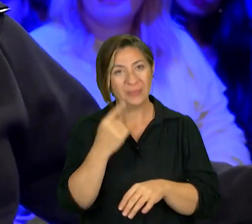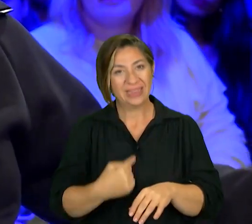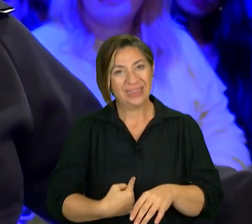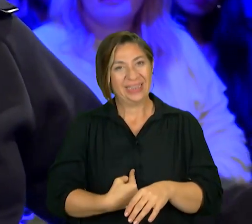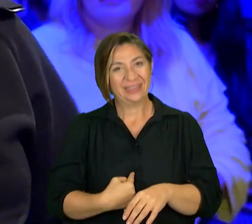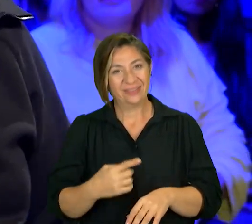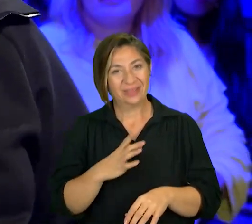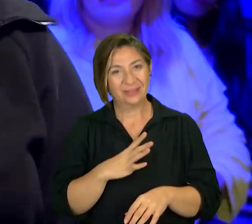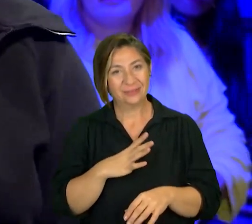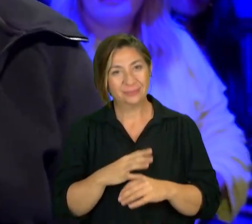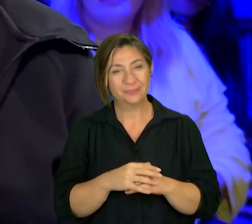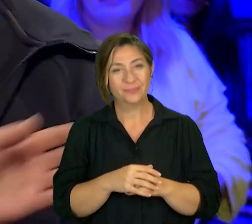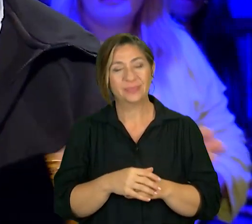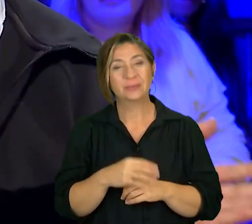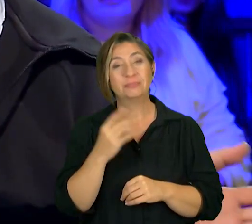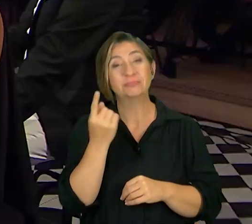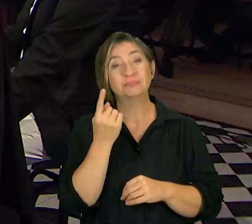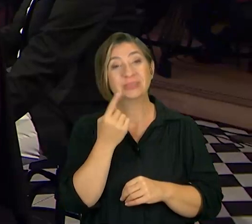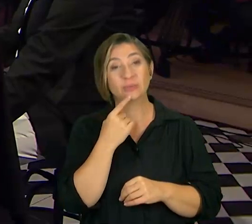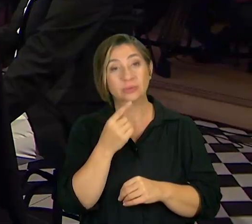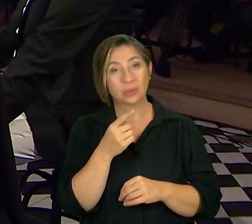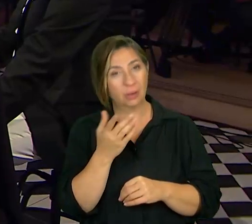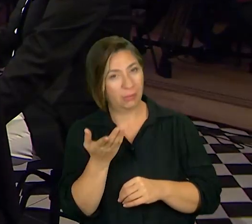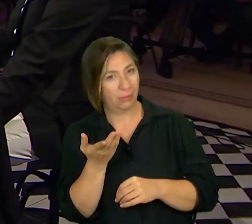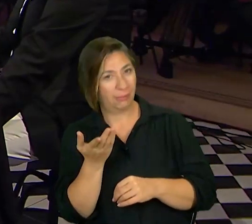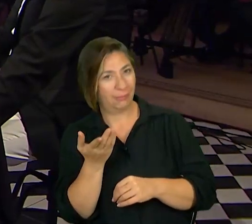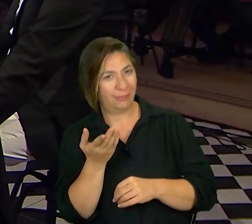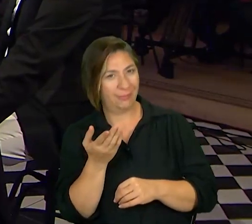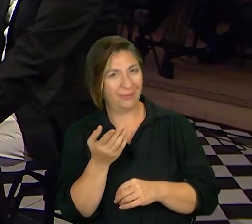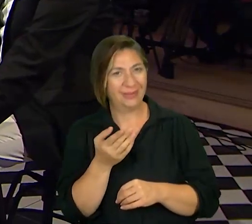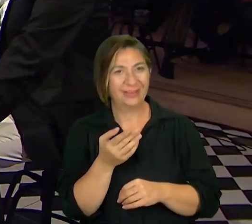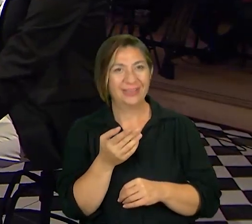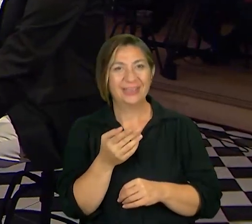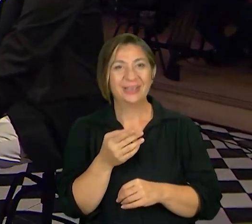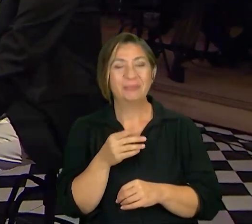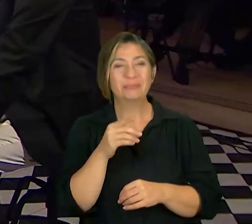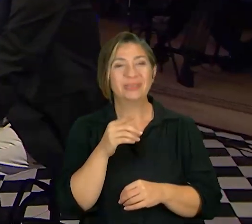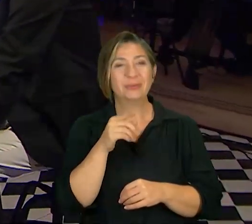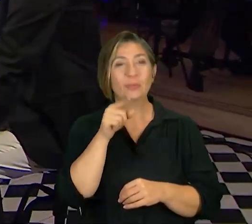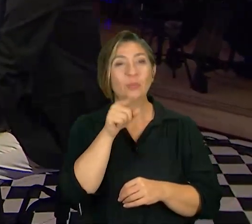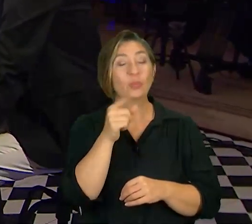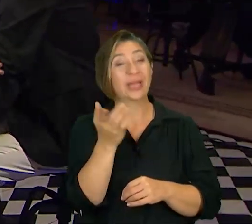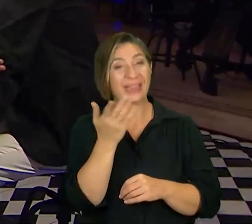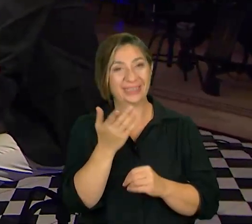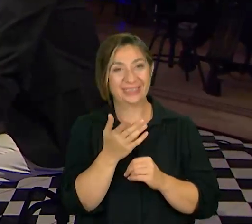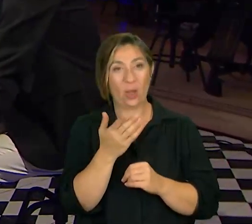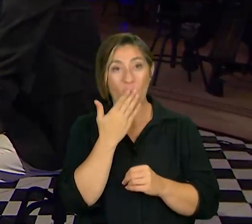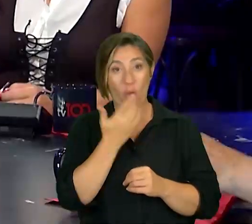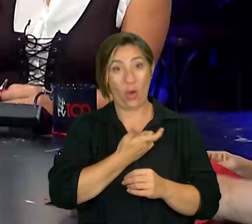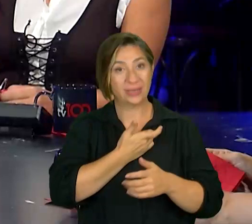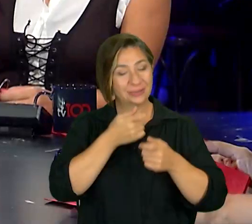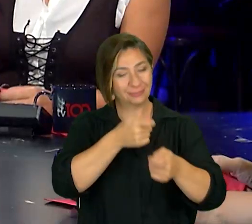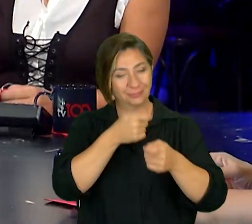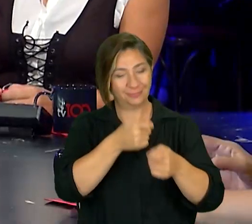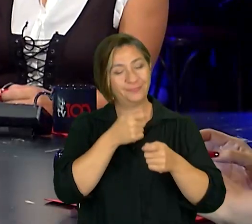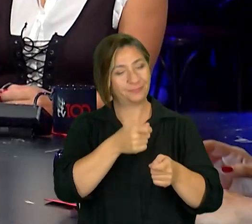ara... Var. Peki bir şey söyleyeceğim. Şimdi bu mesela şimdi bu kadar öğrenci